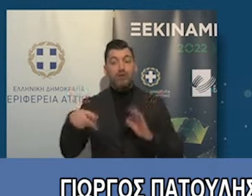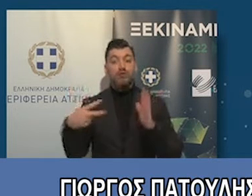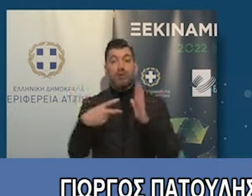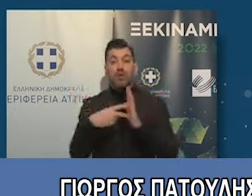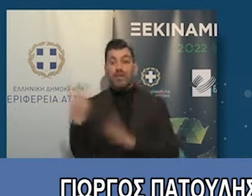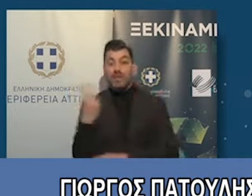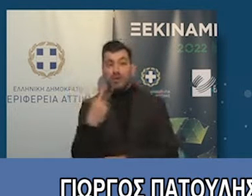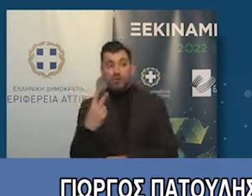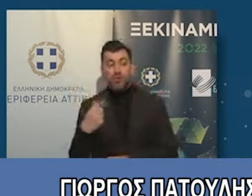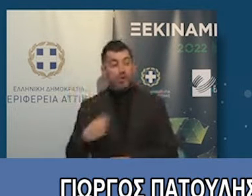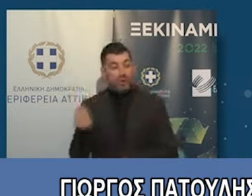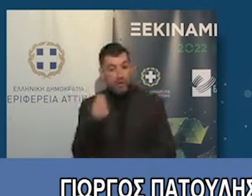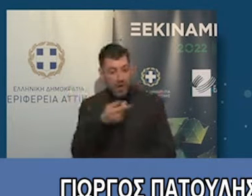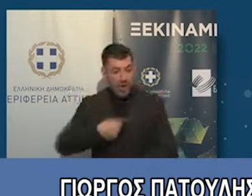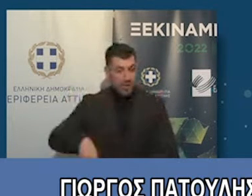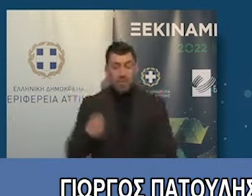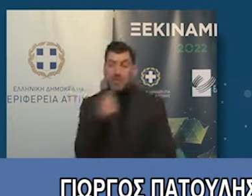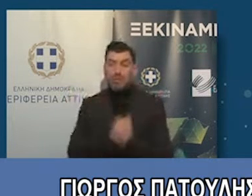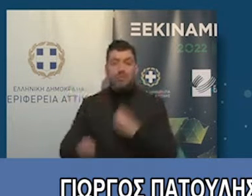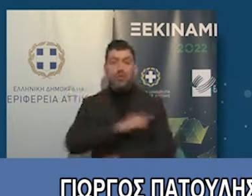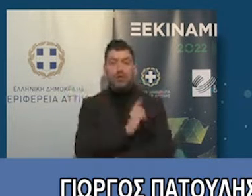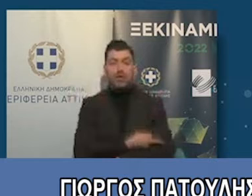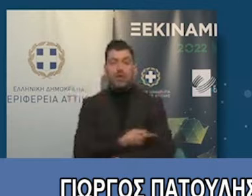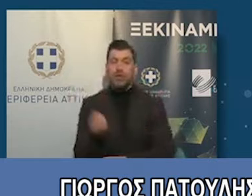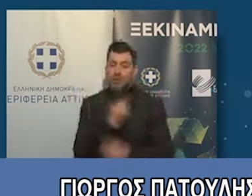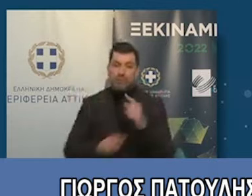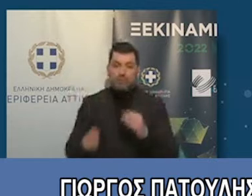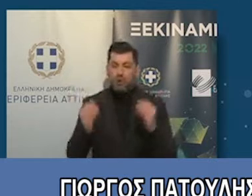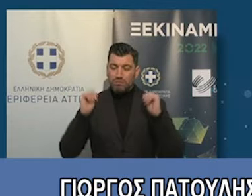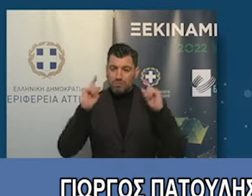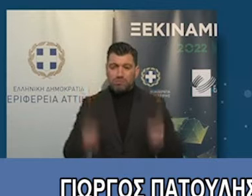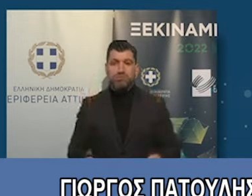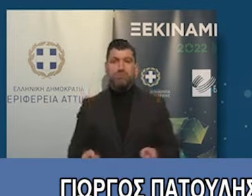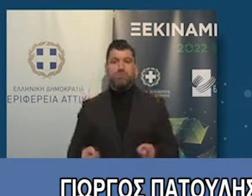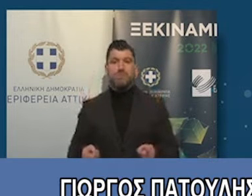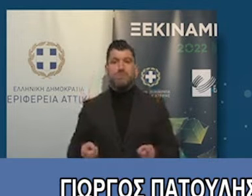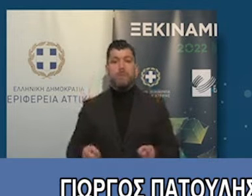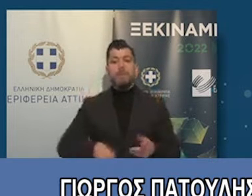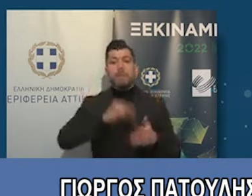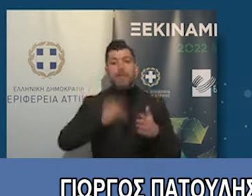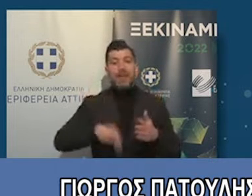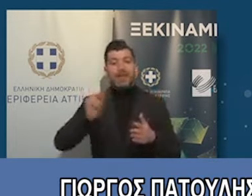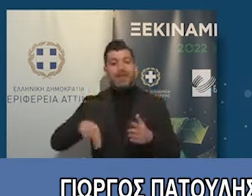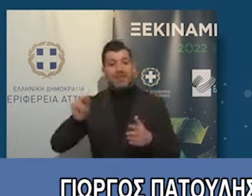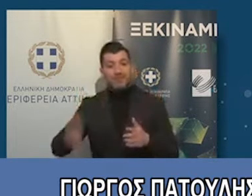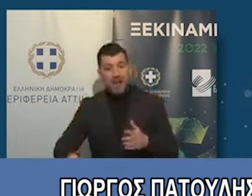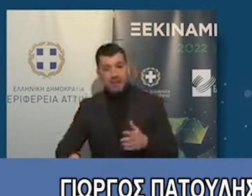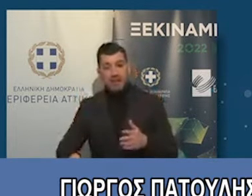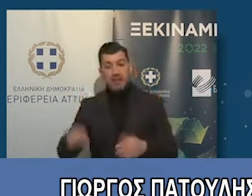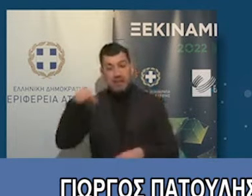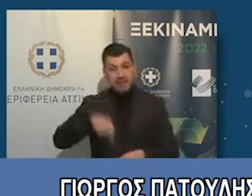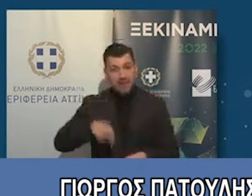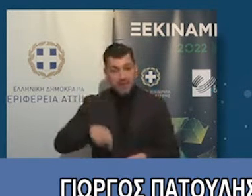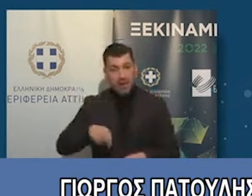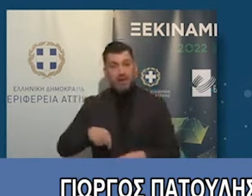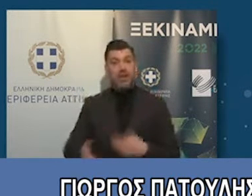πιο δυνατοί, πιο αποφασισμένοι. Ενισχύουμε σήμερα την υπογραφή των συμβάσεων, το πλωστάσιό μας